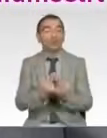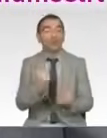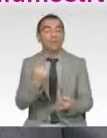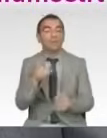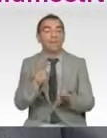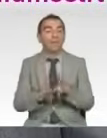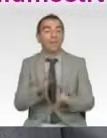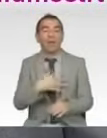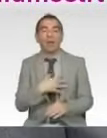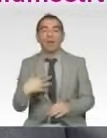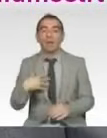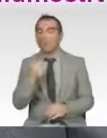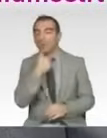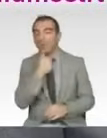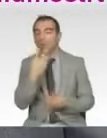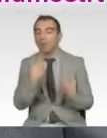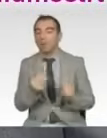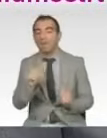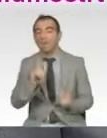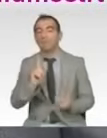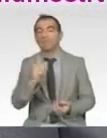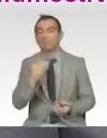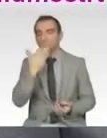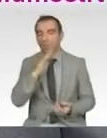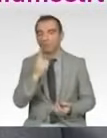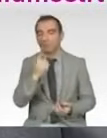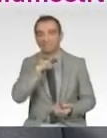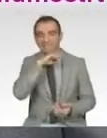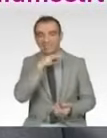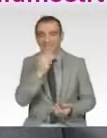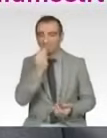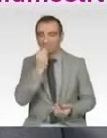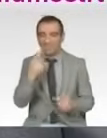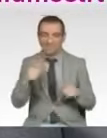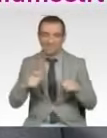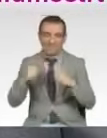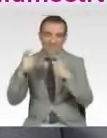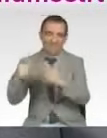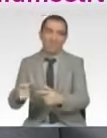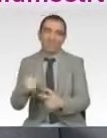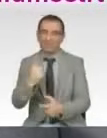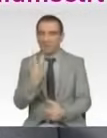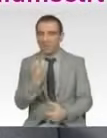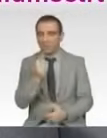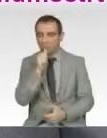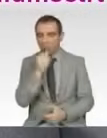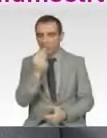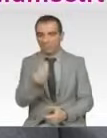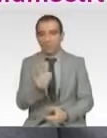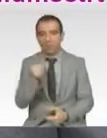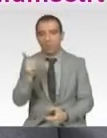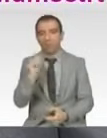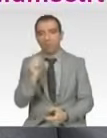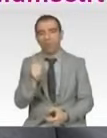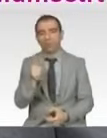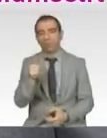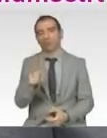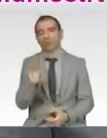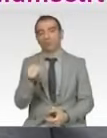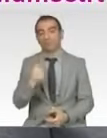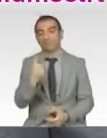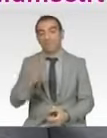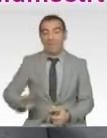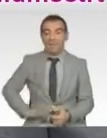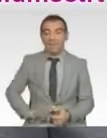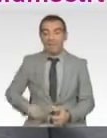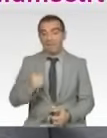sadece annen baban olmasına gerek yok değil mi? Bir yaşlıya bir kap yemek götürmek, ihtiyacı olana bir bardak su vermek. İşte o gün sen bir gün